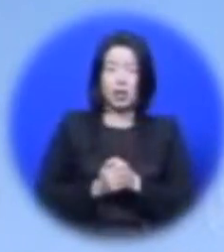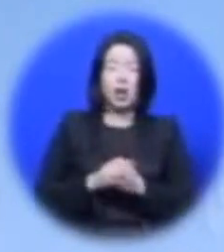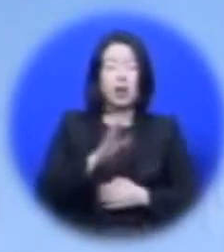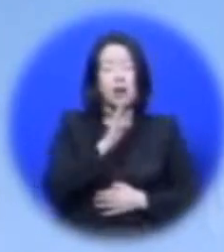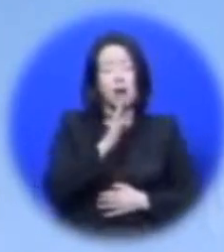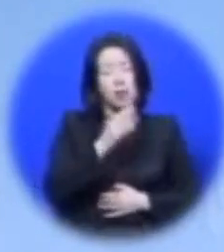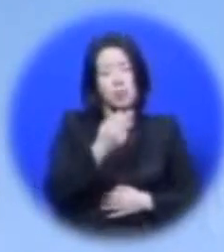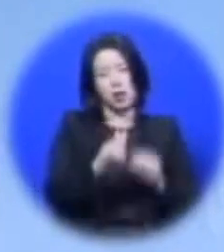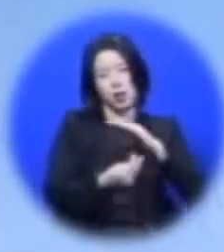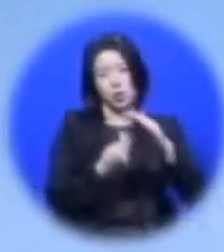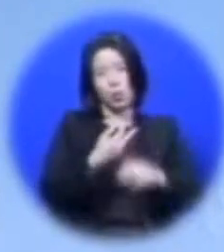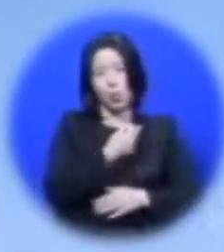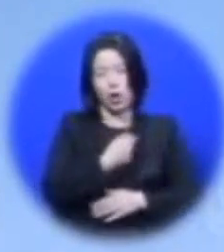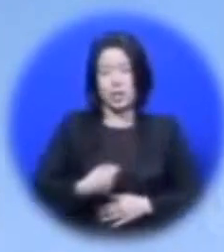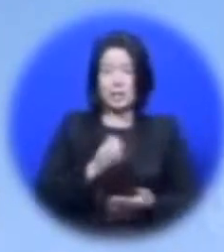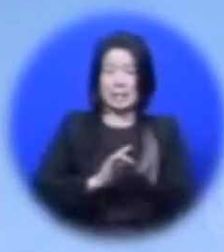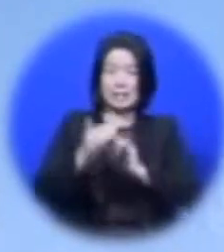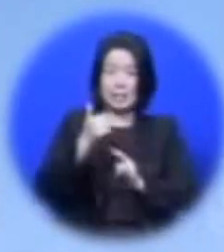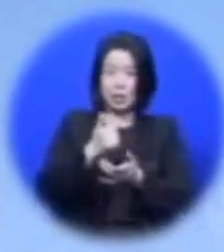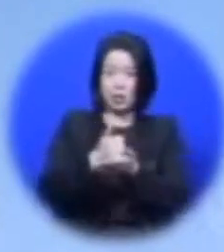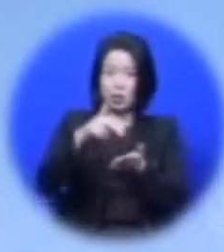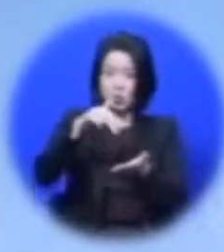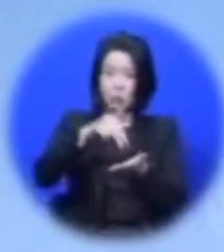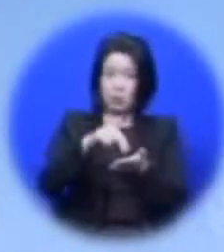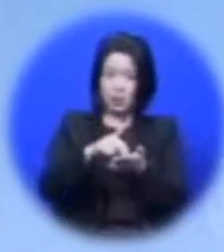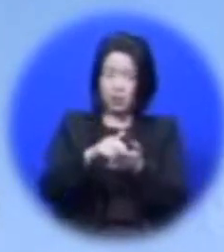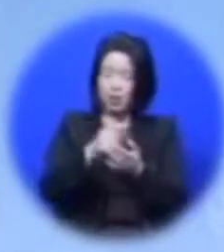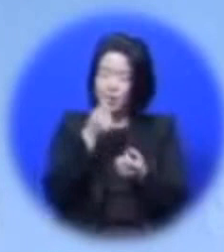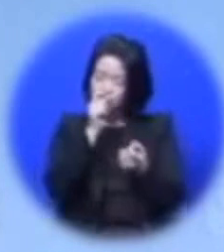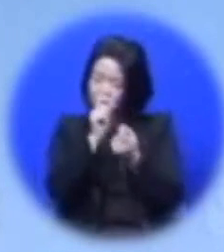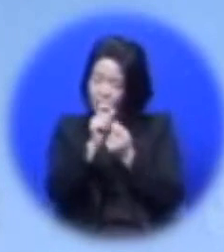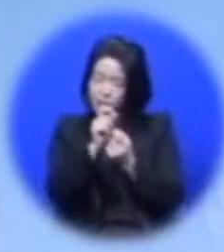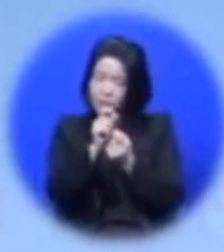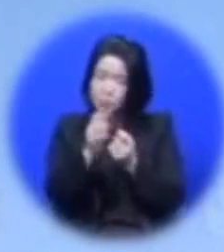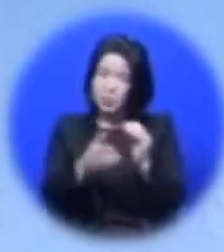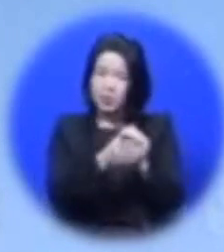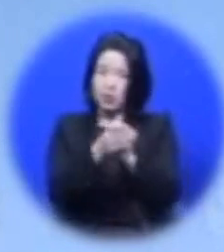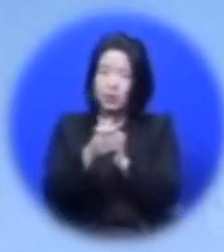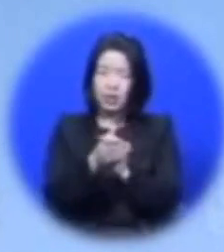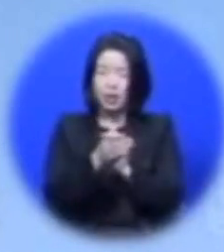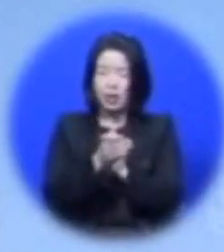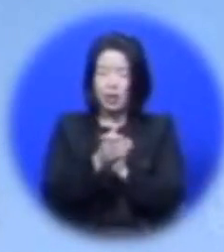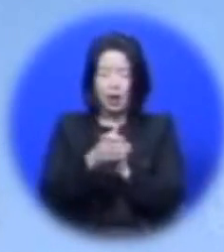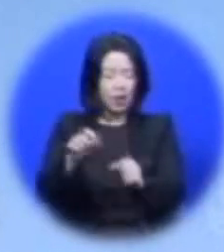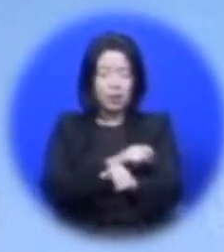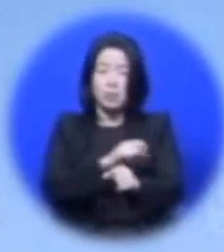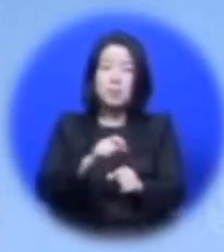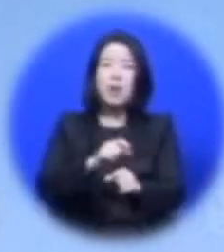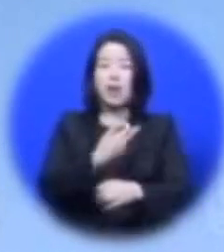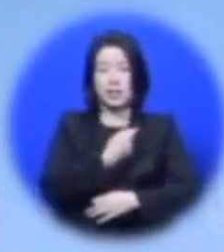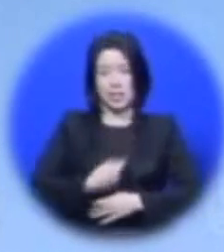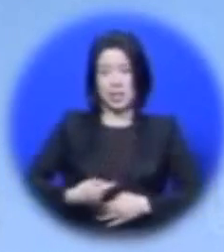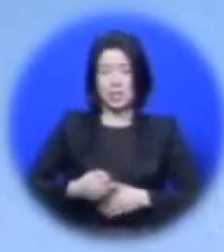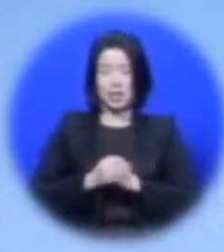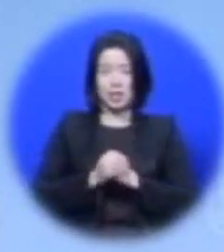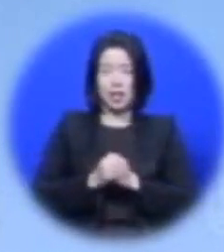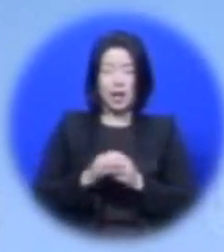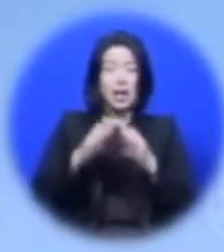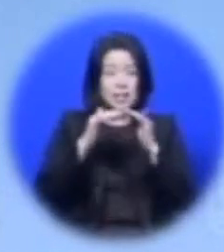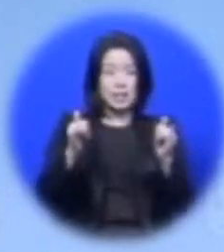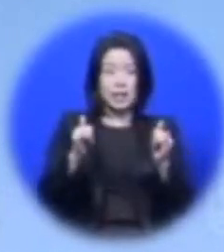사도는요 예수님에게 굉장히 아주 친밀하게 대했던 유별난 제자였습니다.